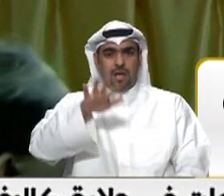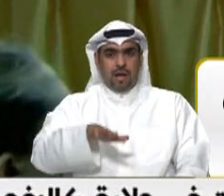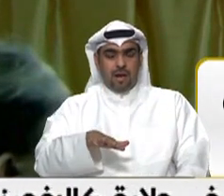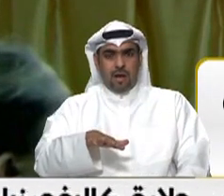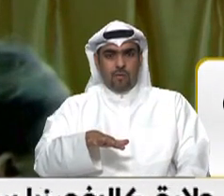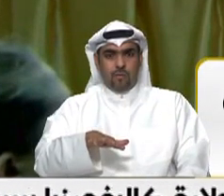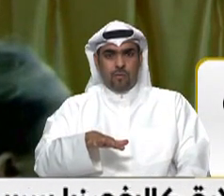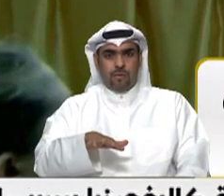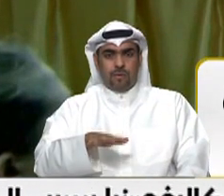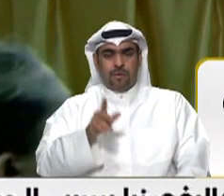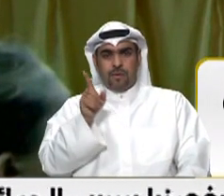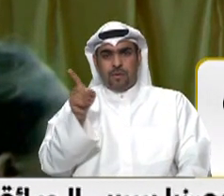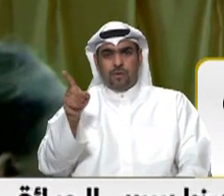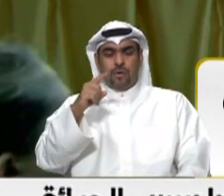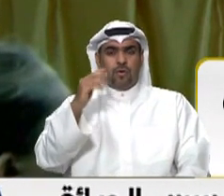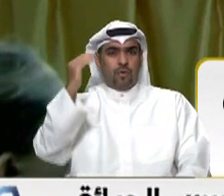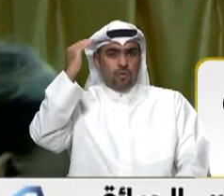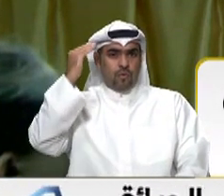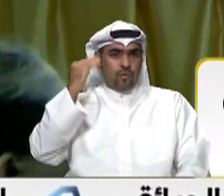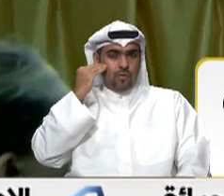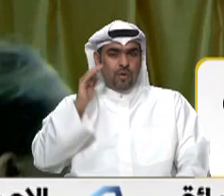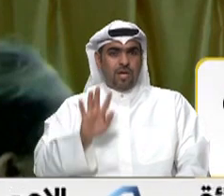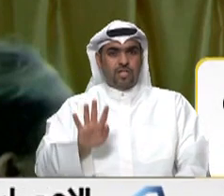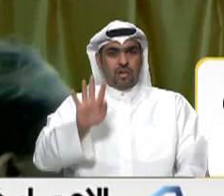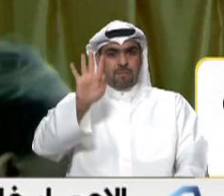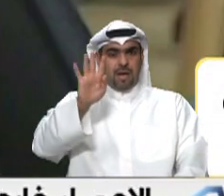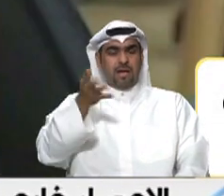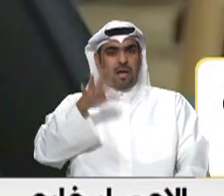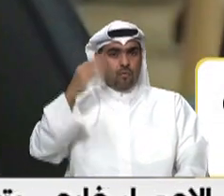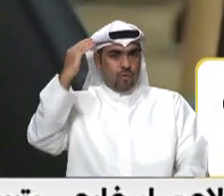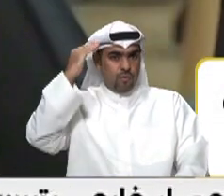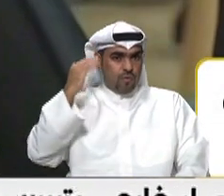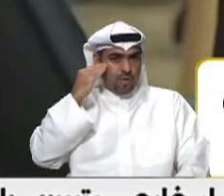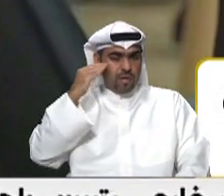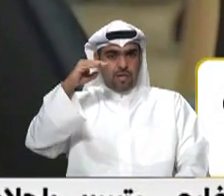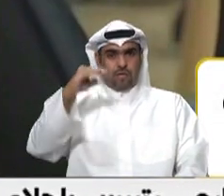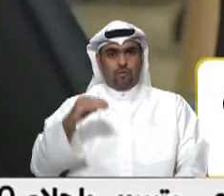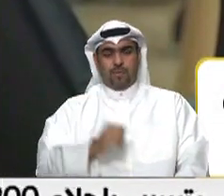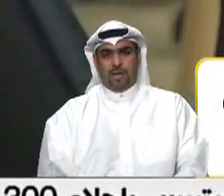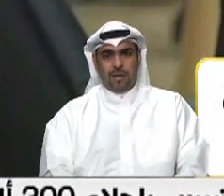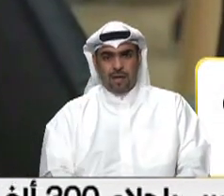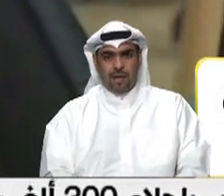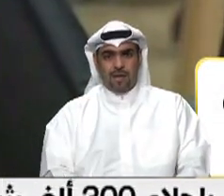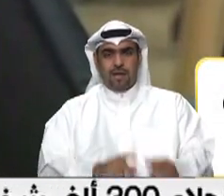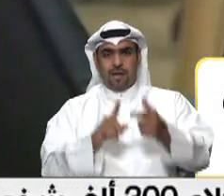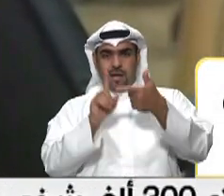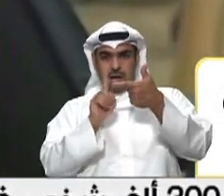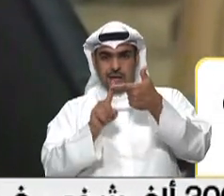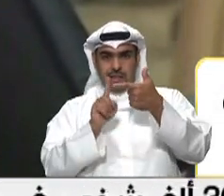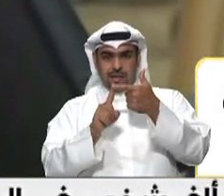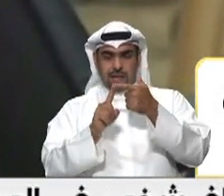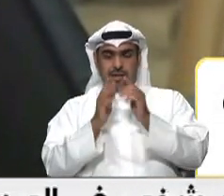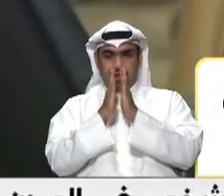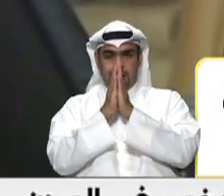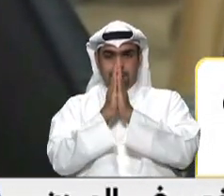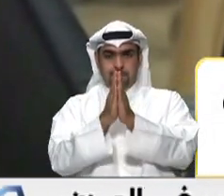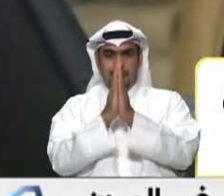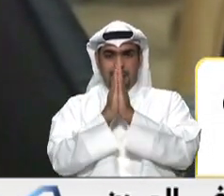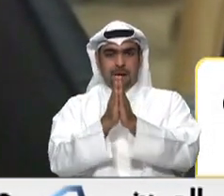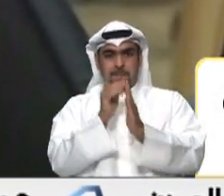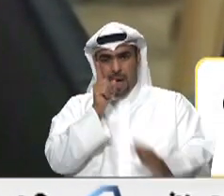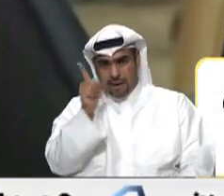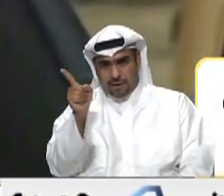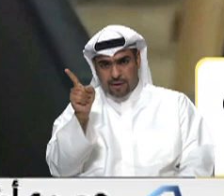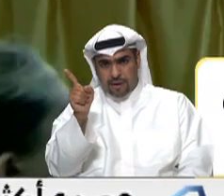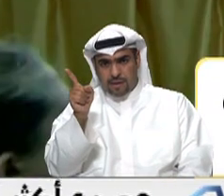صواريخ بالستيه الازمه المستمره والمحزن في بورما او الاجراءات التصعيد وغير القانونيه التي اتخذتها